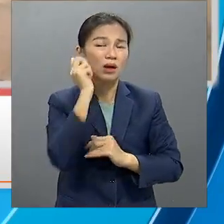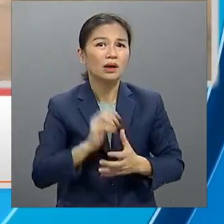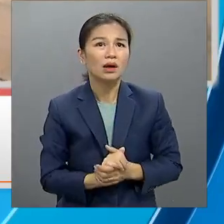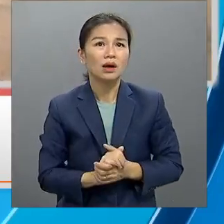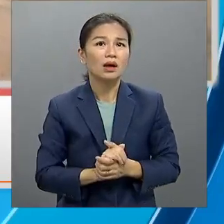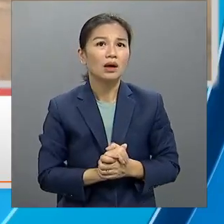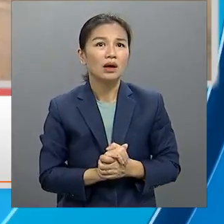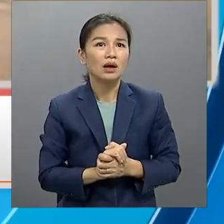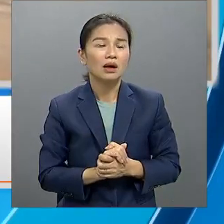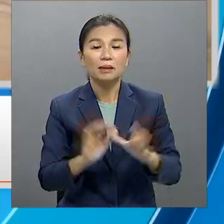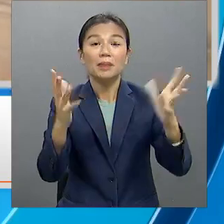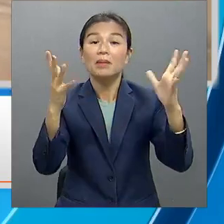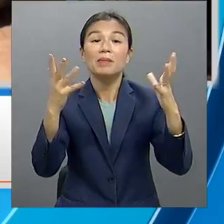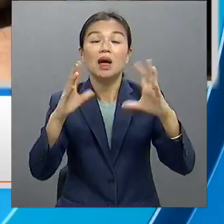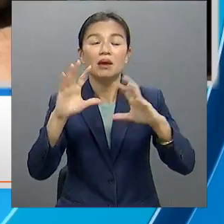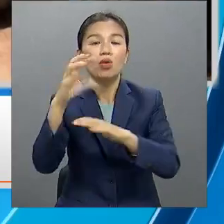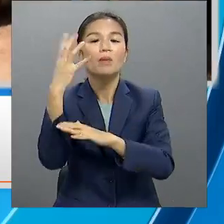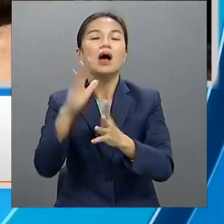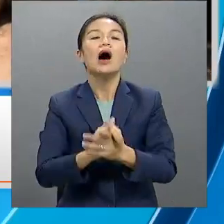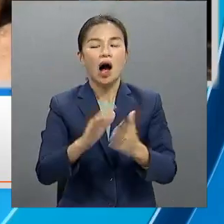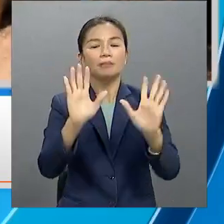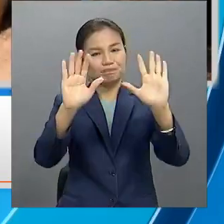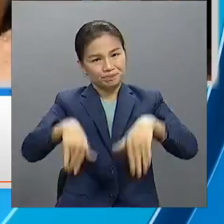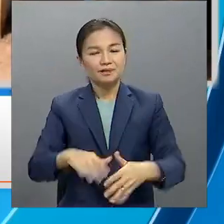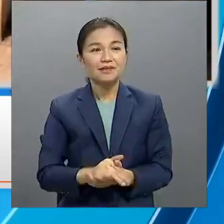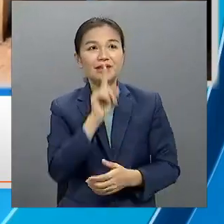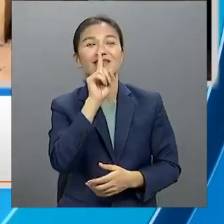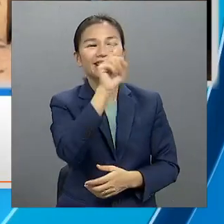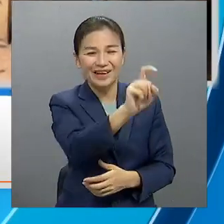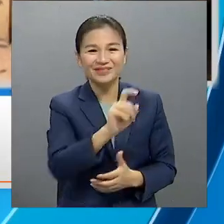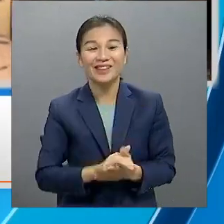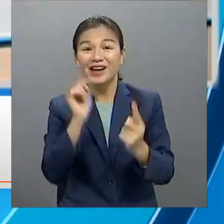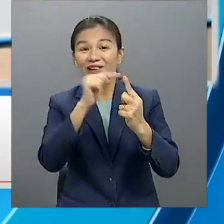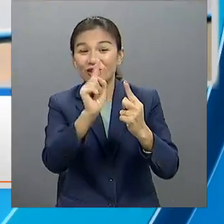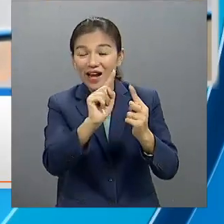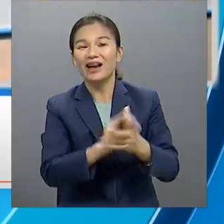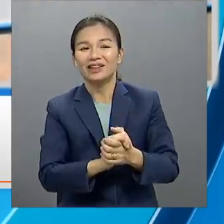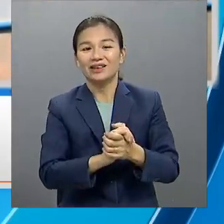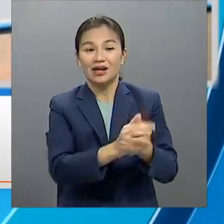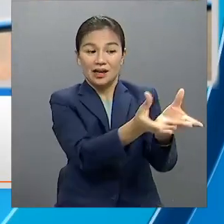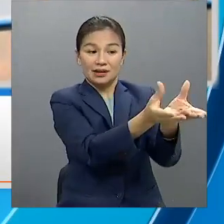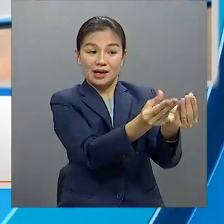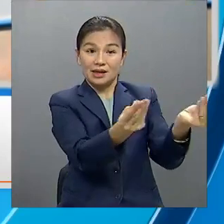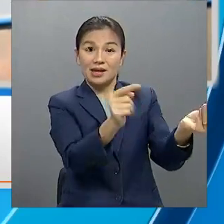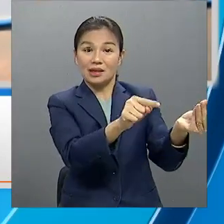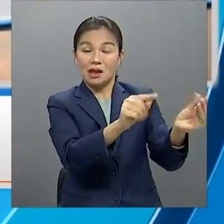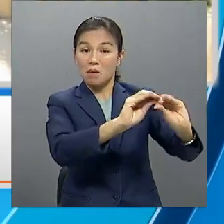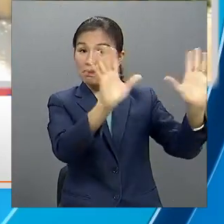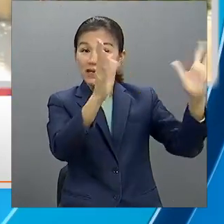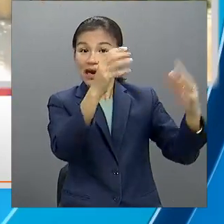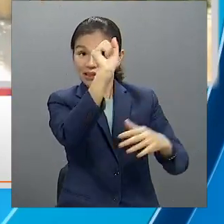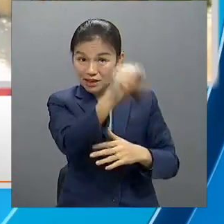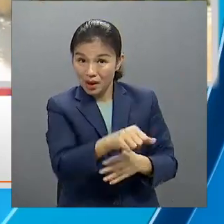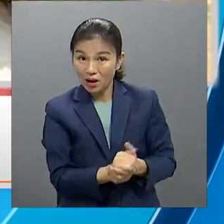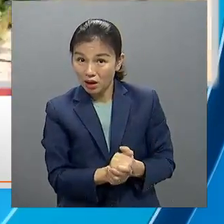ไม่ นะอ่ะโอเคงั้นต่อแสดงว่าเหมือนกับว่าที่มันมีปัญหาเนี่ยคือพื้นที่มันยังไม่ชัดเจนคาบเกี่ยวทับซ้อนใช่ไหมว่าไอ้